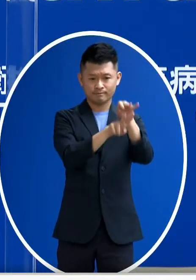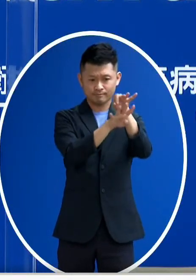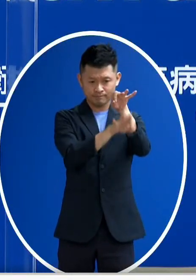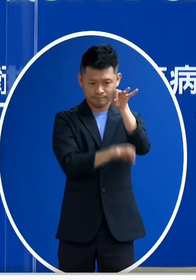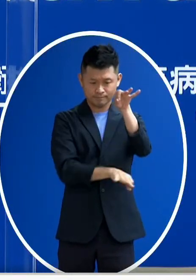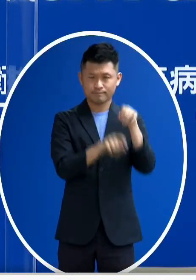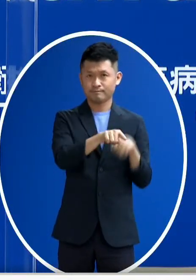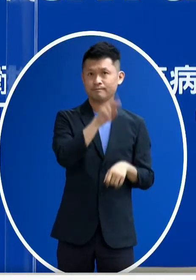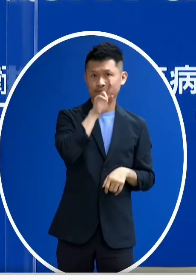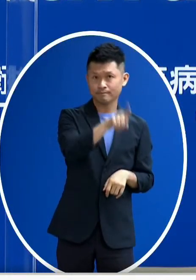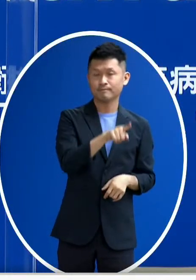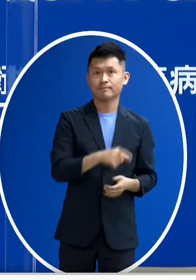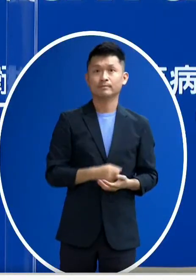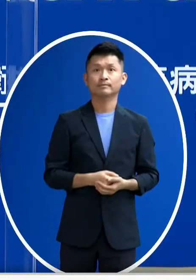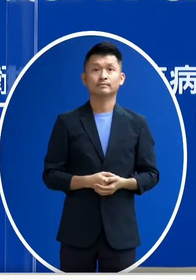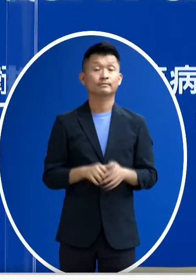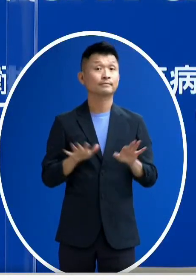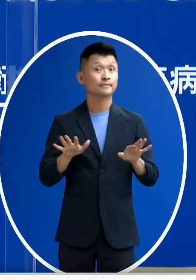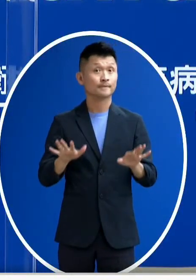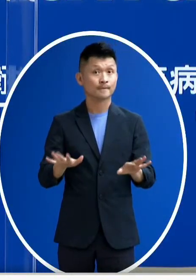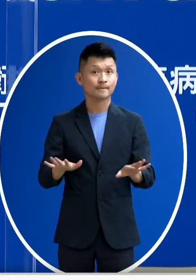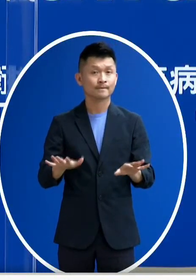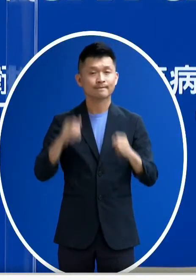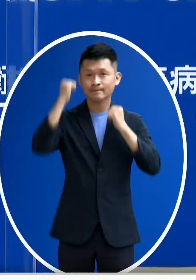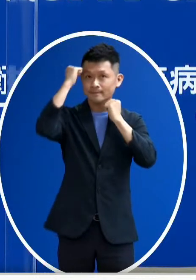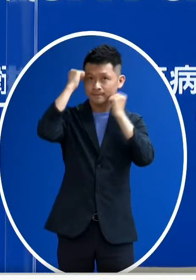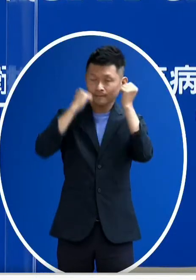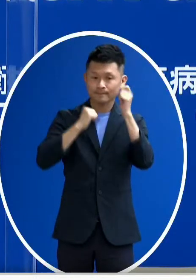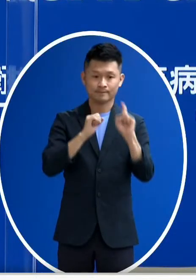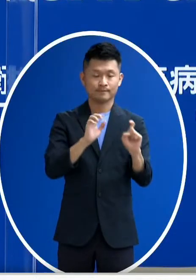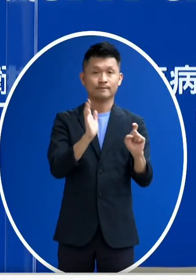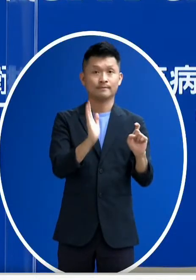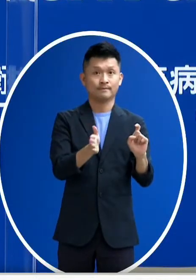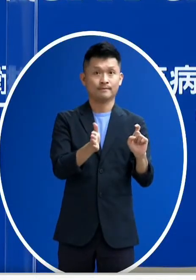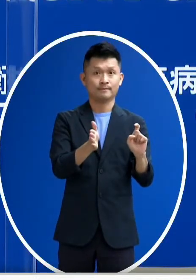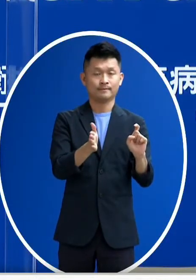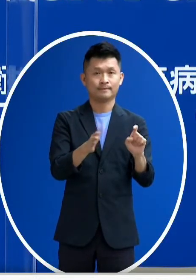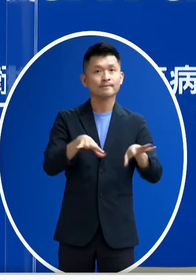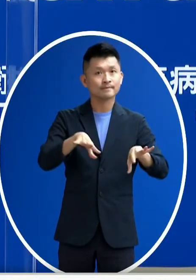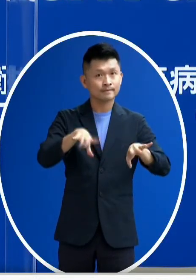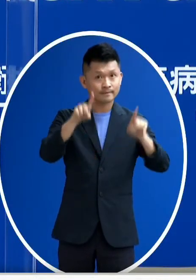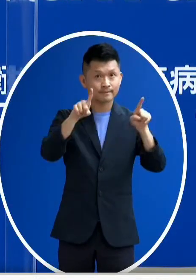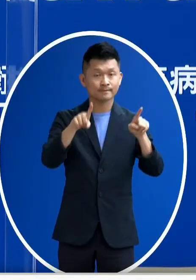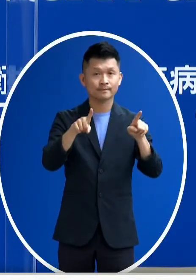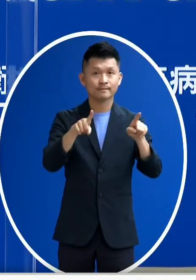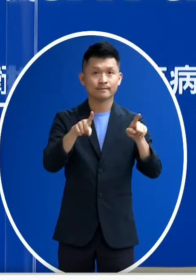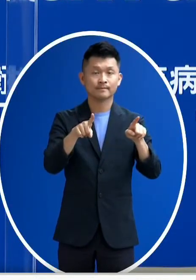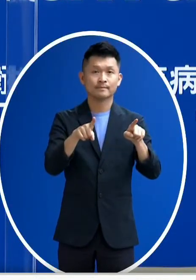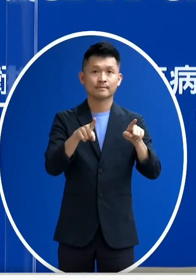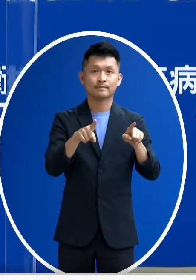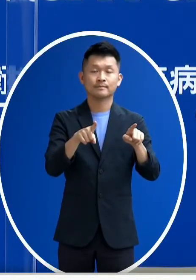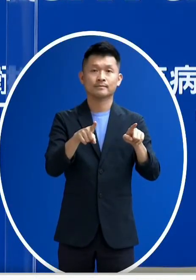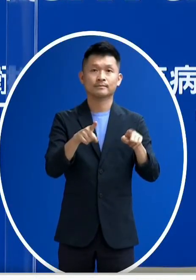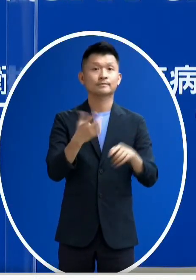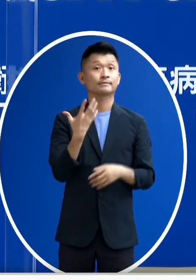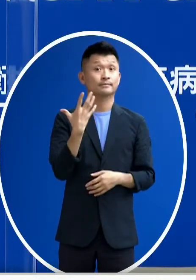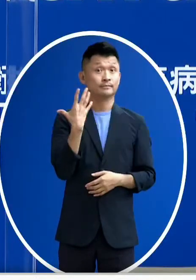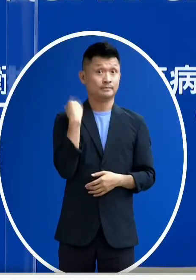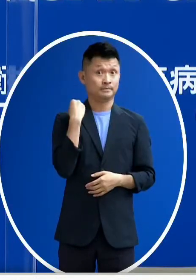误的、哦、所以我们在今天上午10点半就先把这个